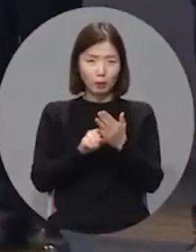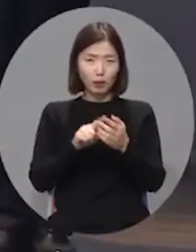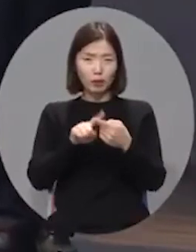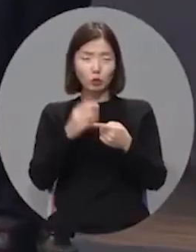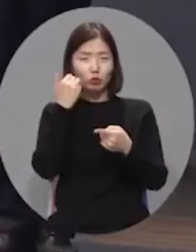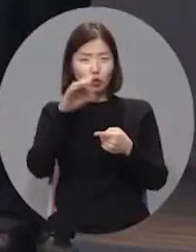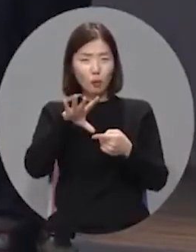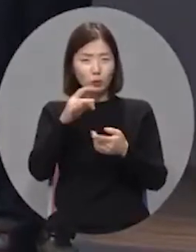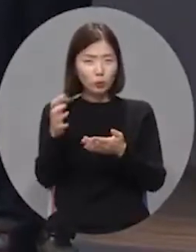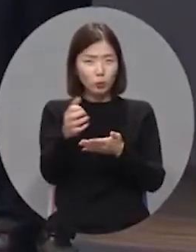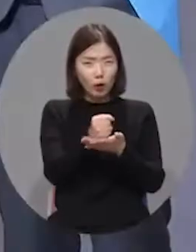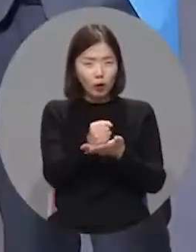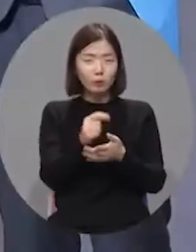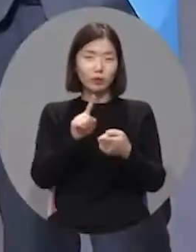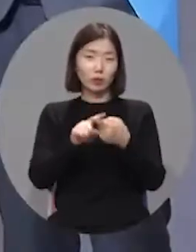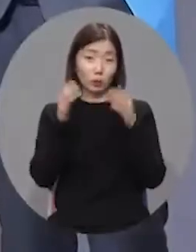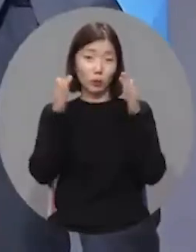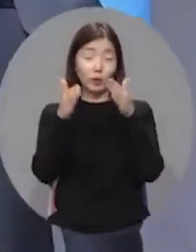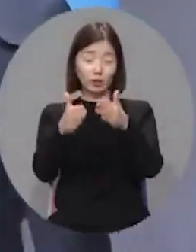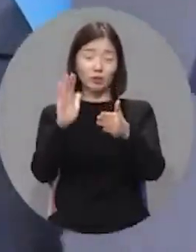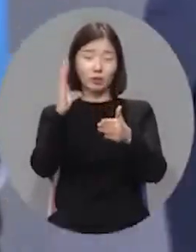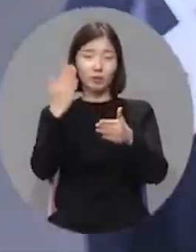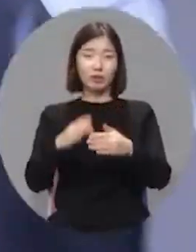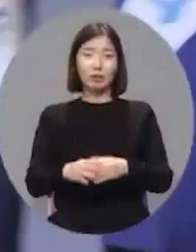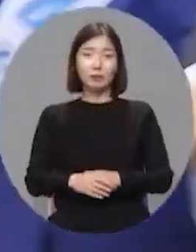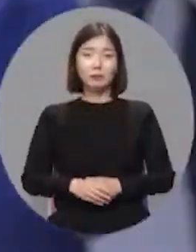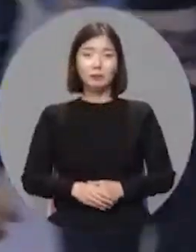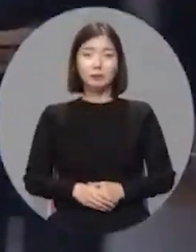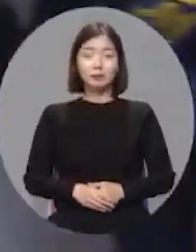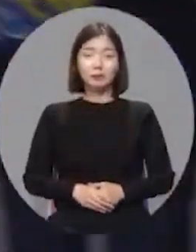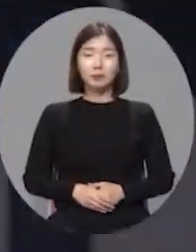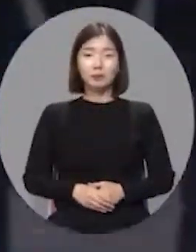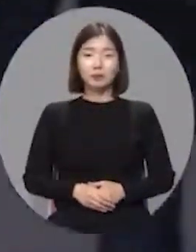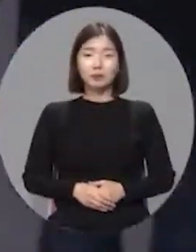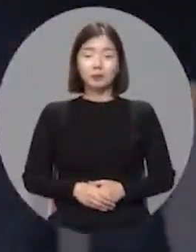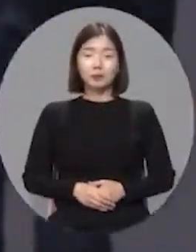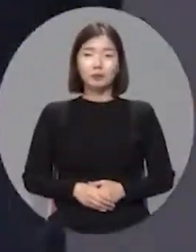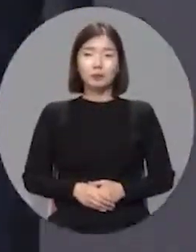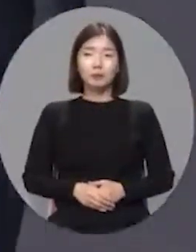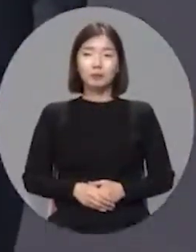누가 선점할지 주목됩니다. MBC 뉴스 김하연입니다.